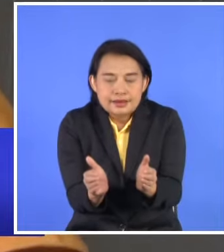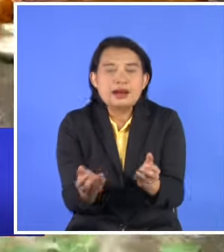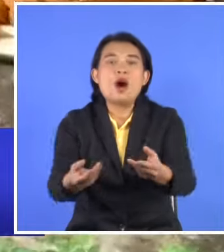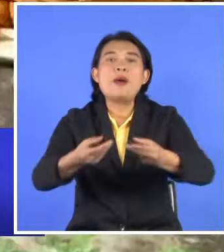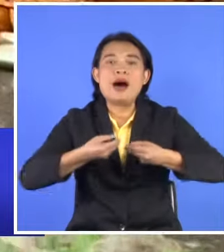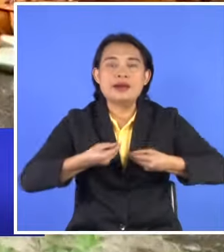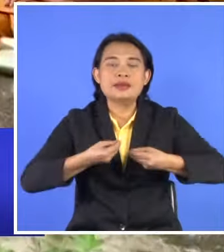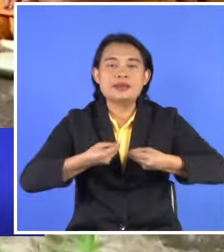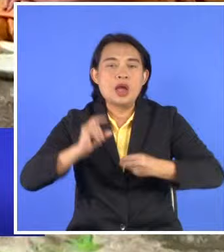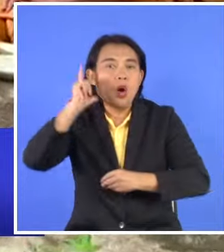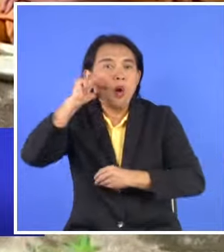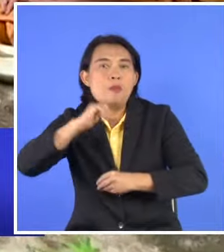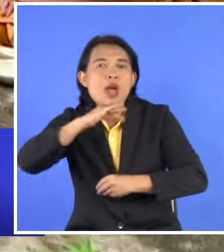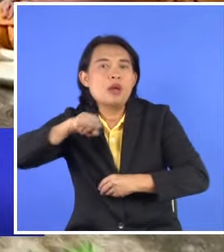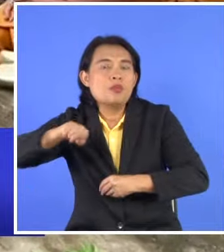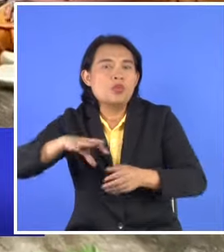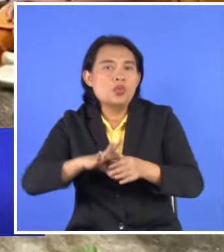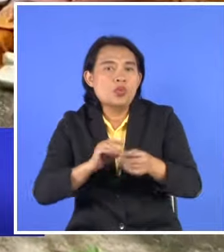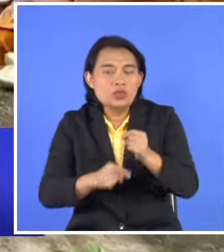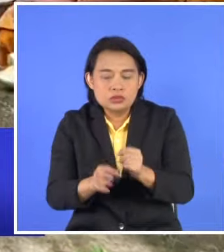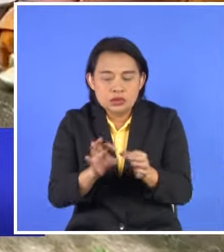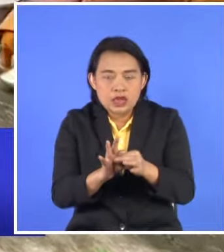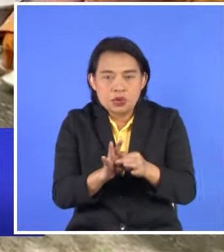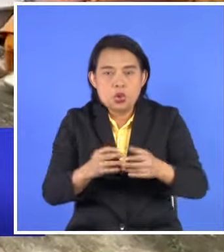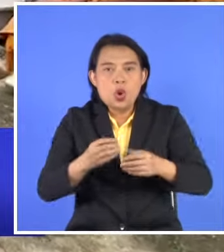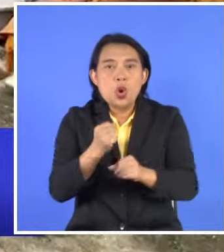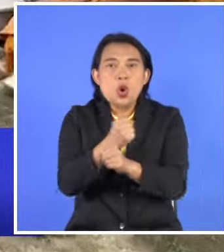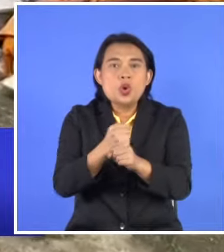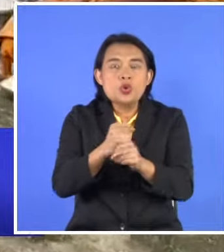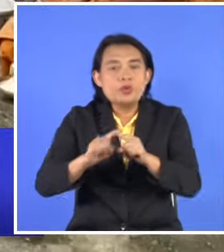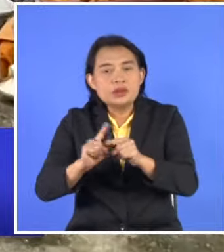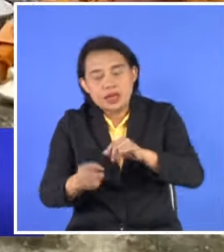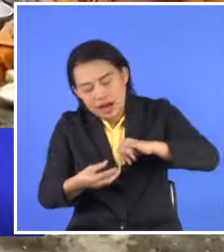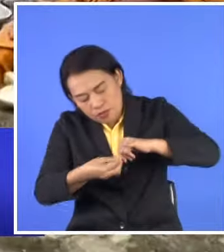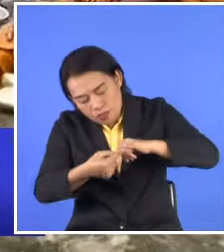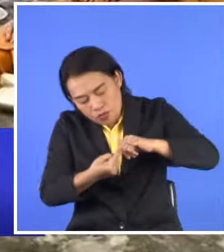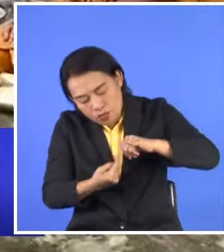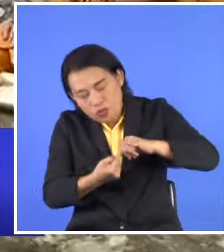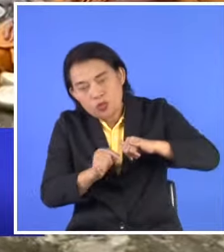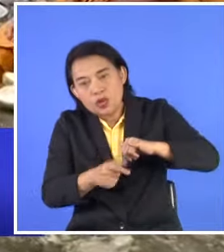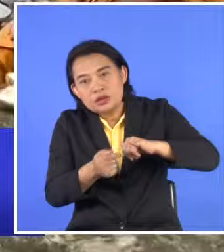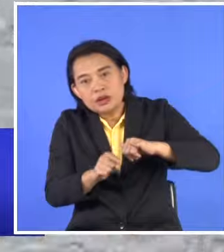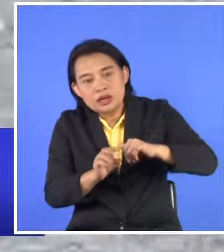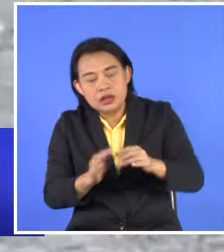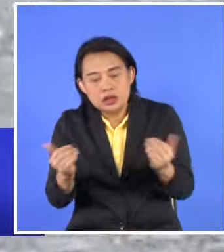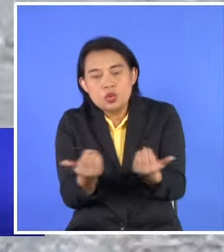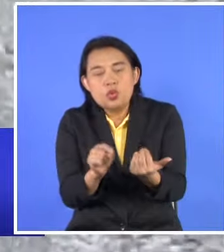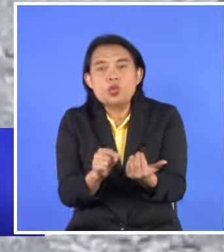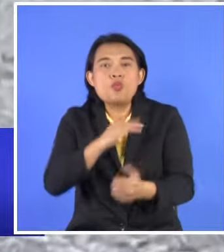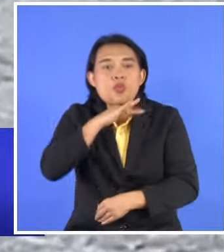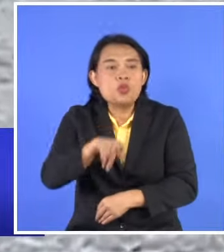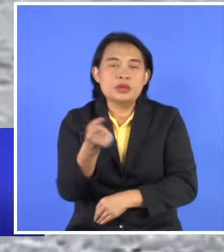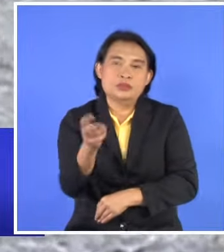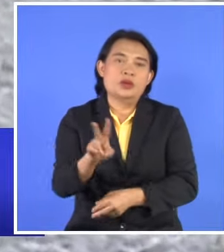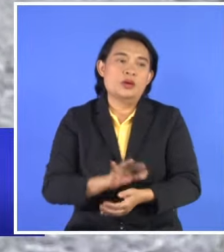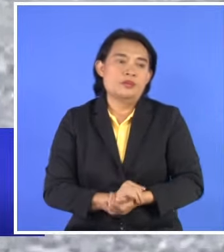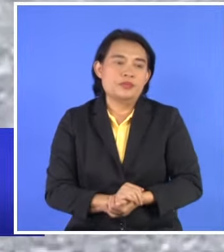แม่หมูนี่มีมีเต้านมแค่ 11เต้าแต่ว่ามีลูก 11เ 12ตัวออแย่งกินกันไอ้เจ้าแพนเค้กเนี่ย